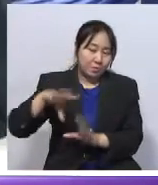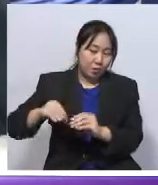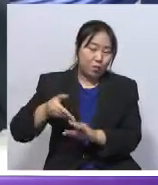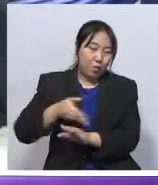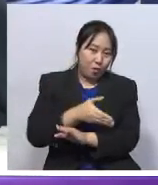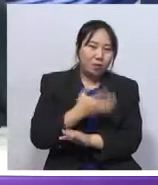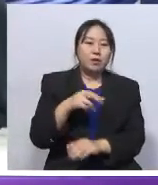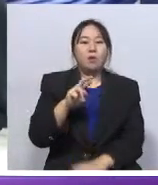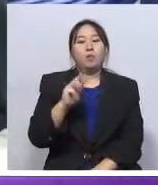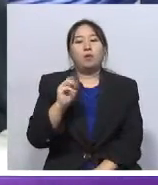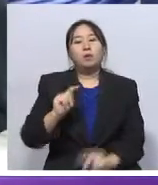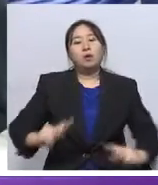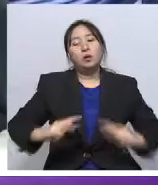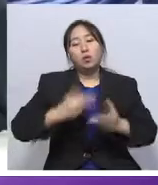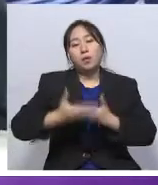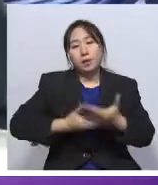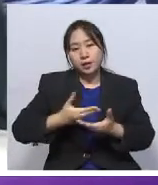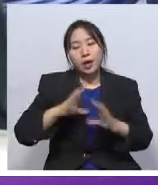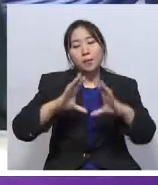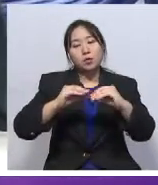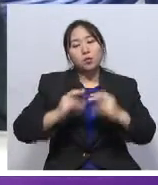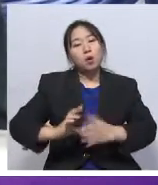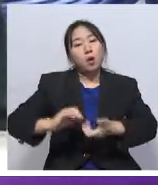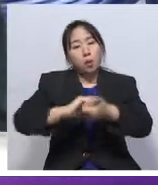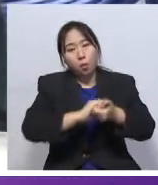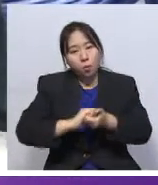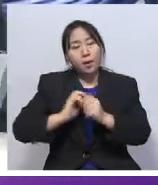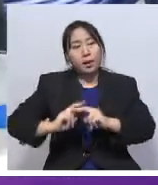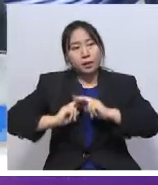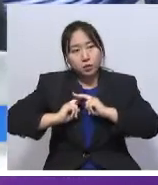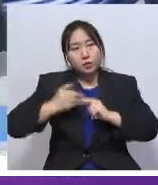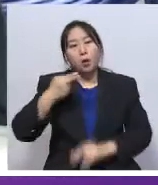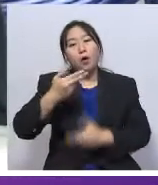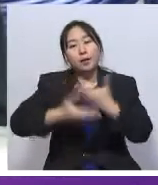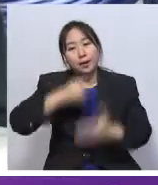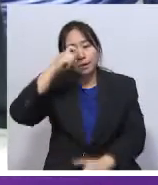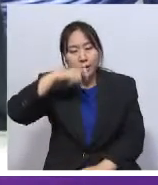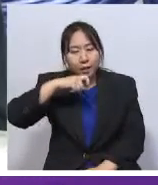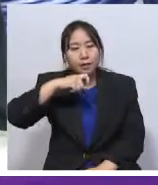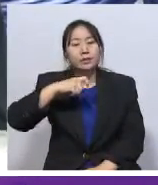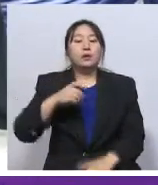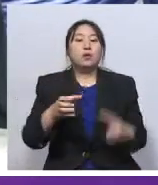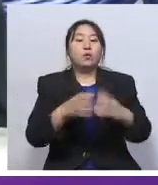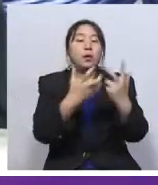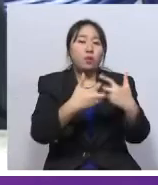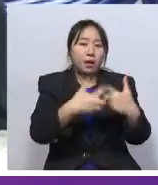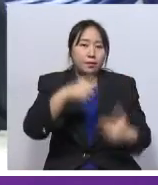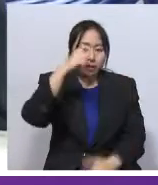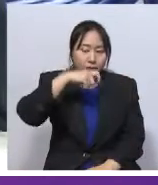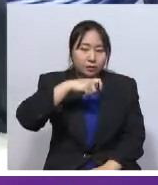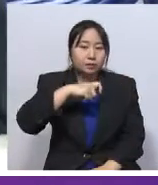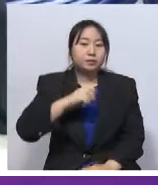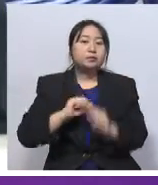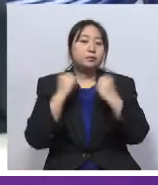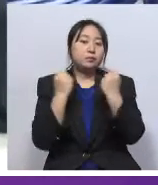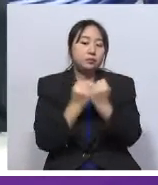ฐมนตรีว่าการกระทรวงพาณิชย์ได้ประชุมร่วมกับภาคเอกชนประกอบไปด้วยหอการค้าแห่งประเทศไทยสภาอุตสาหกรรมแห่งประเทศไทย